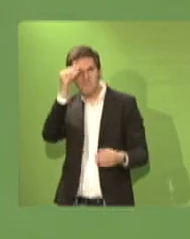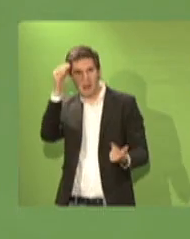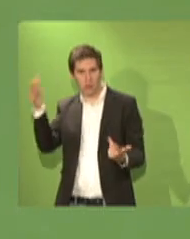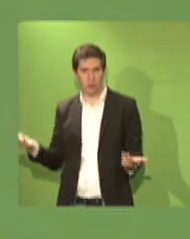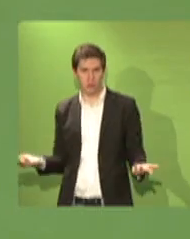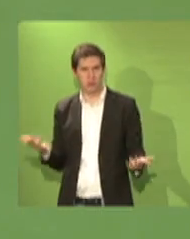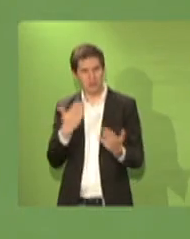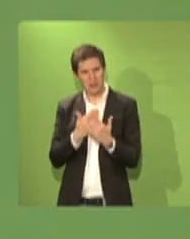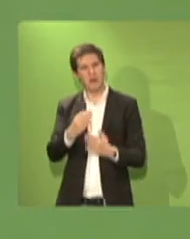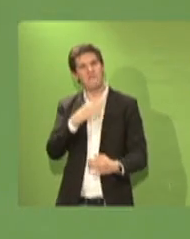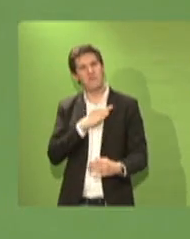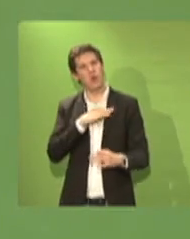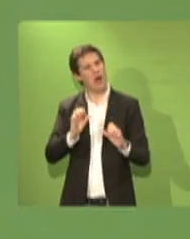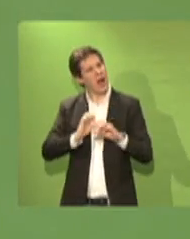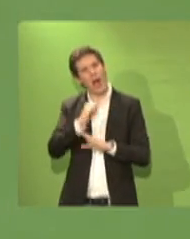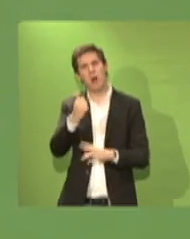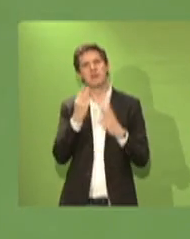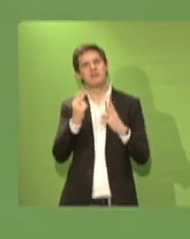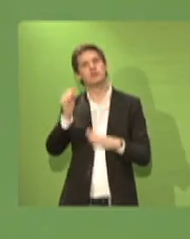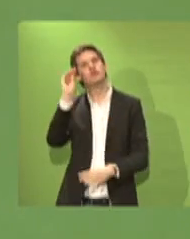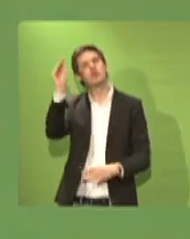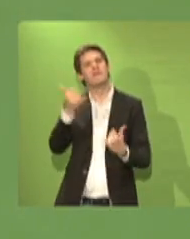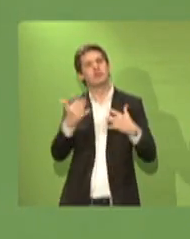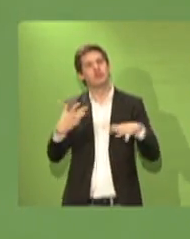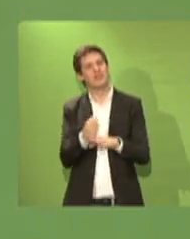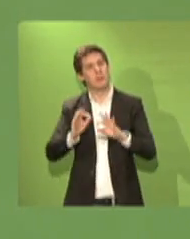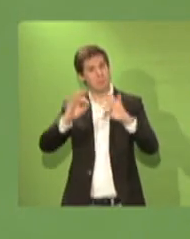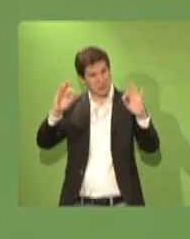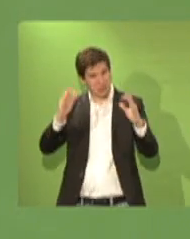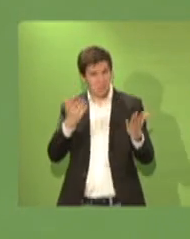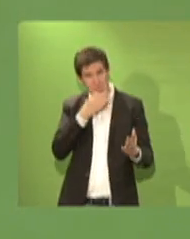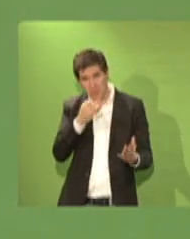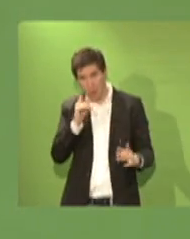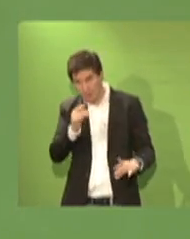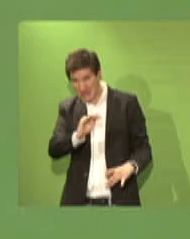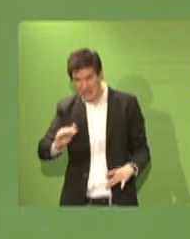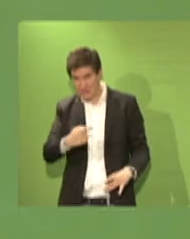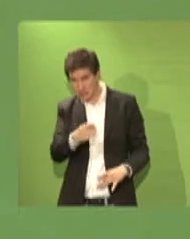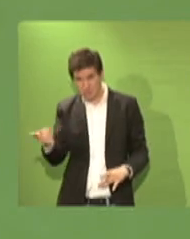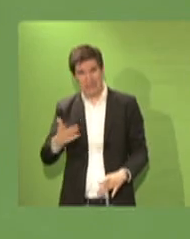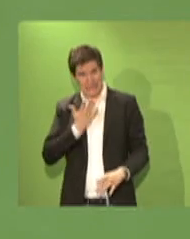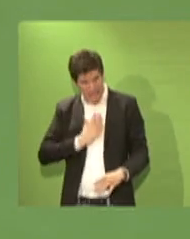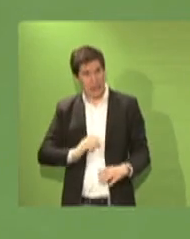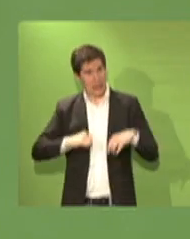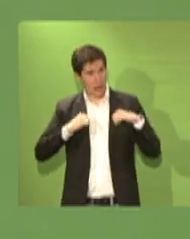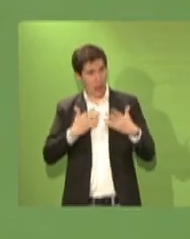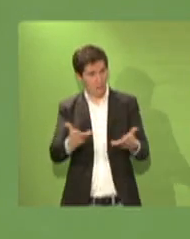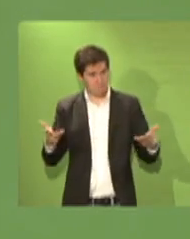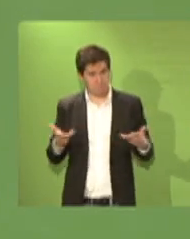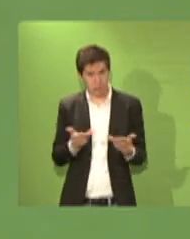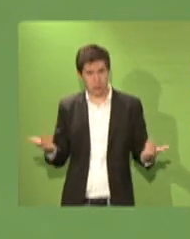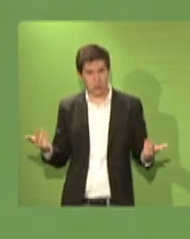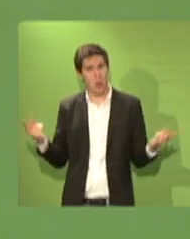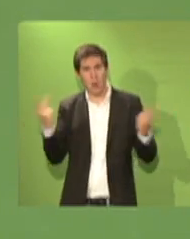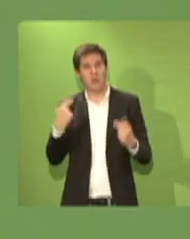der Zukunft ist doch, leben junge Menschen gerne da, wo sie sind? Lebe ich da, wo ich lebe,